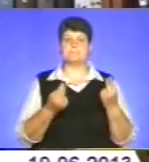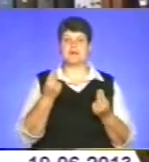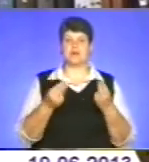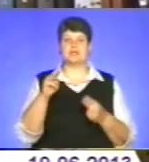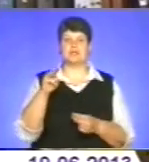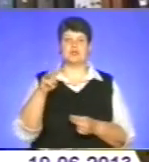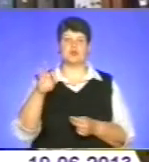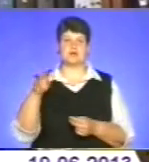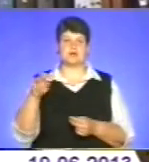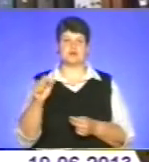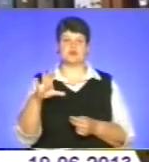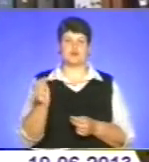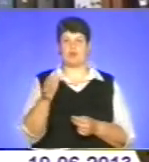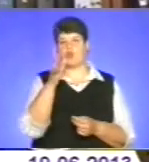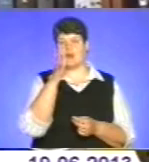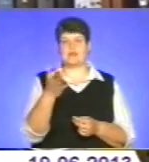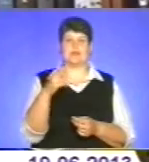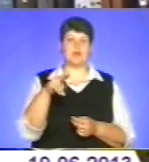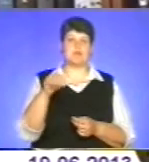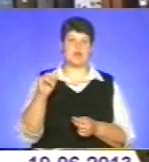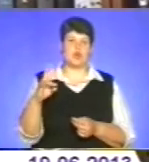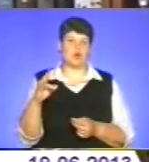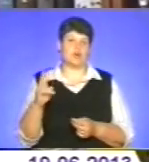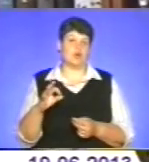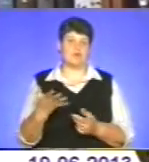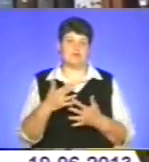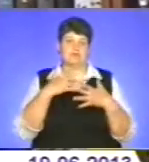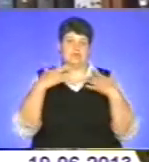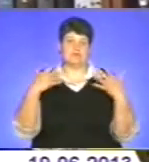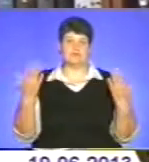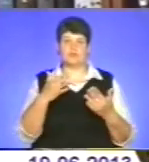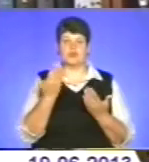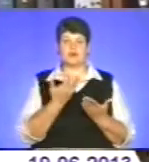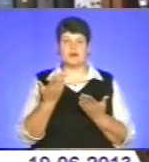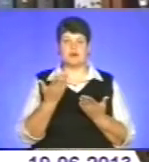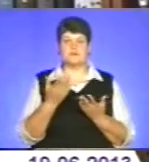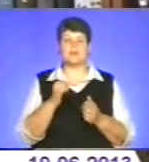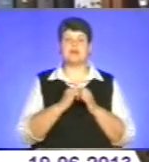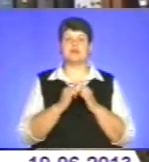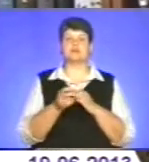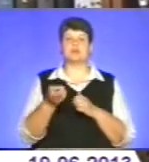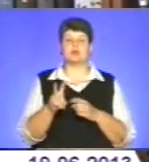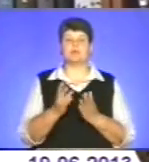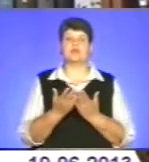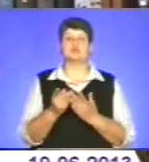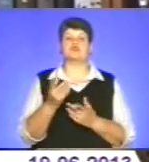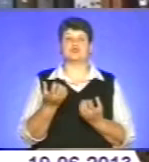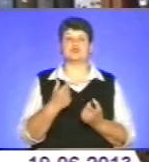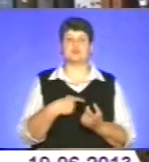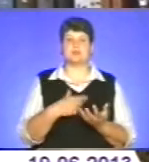Сойера, Буратіно, Пінокіо. Різні прочитала. Як часто ти відвідуєш бібліотеку і що ти для себе тут